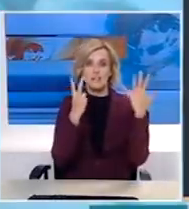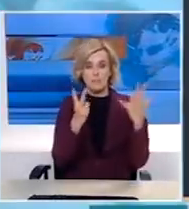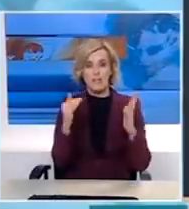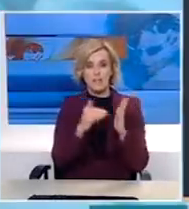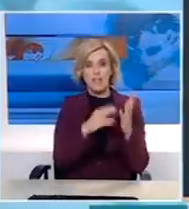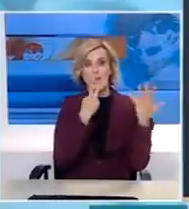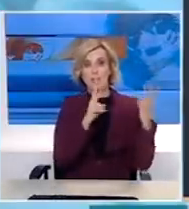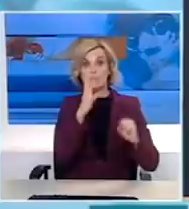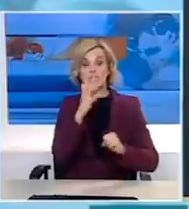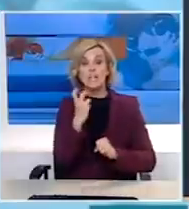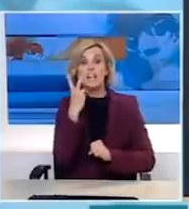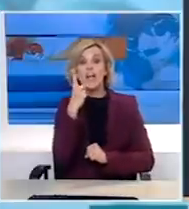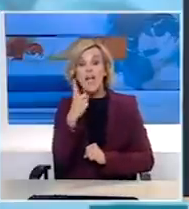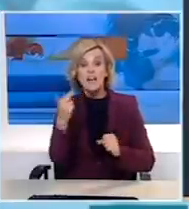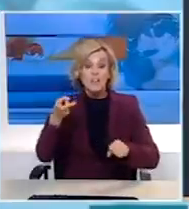47.741 θανάτου συνολικά.